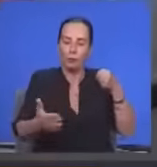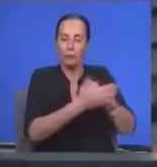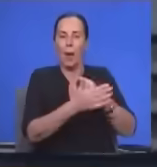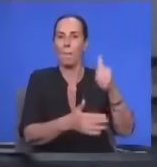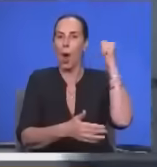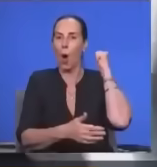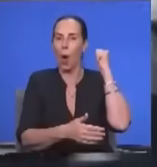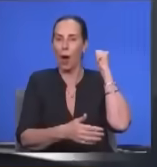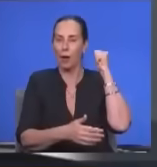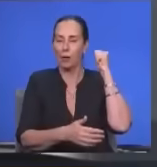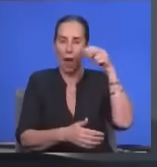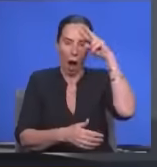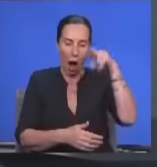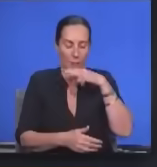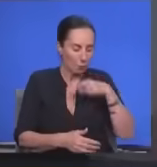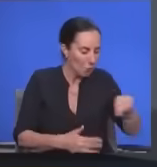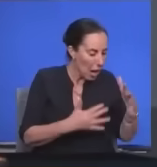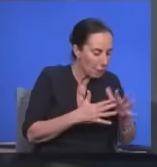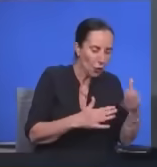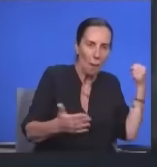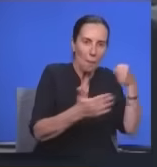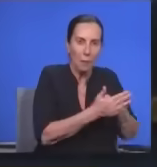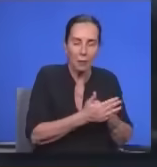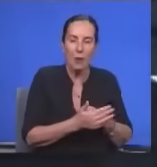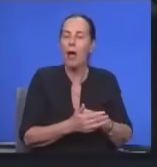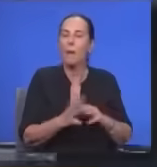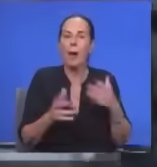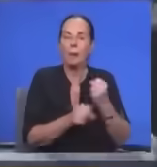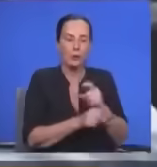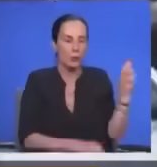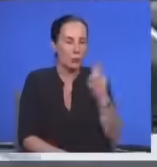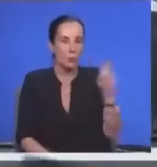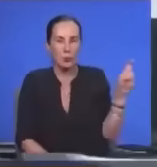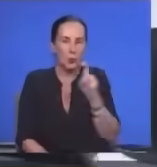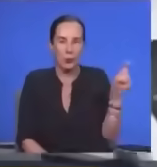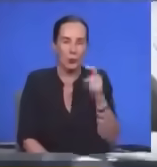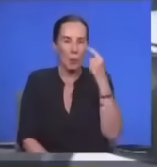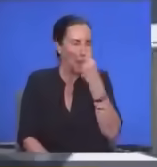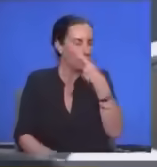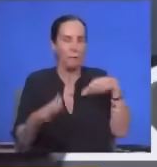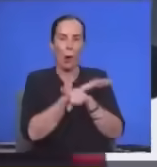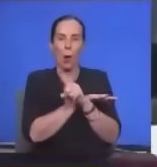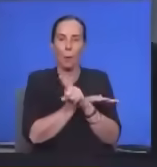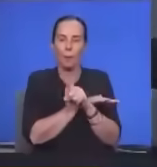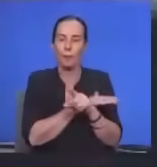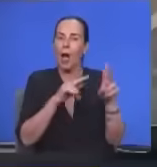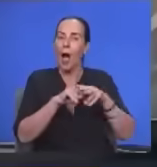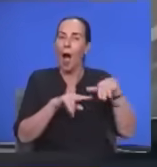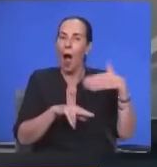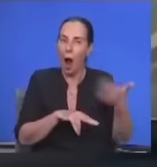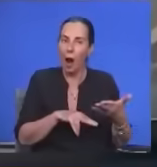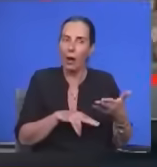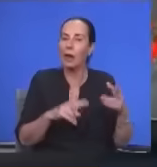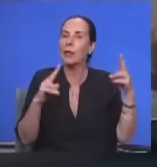א'. כשאביה יצא לבדוק את הנזק, הם התיזו לפניו גז פלפל ונמלטו מהמקום. בהמשך הצטלבו